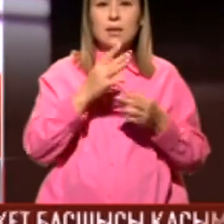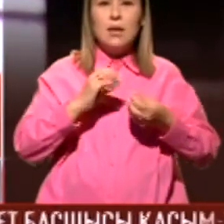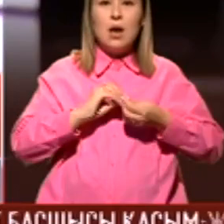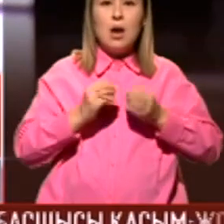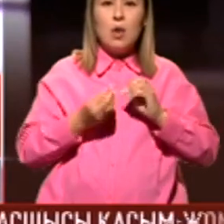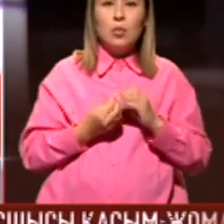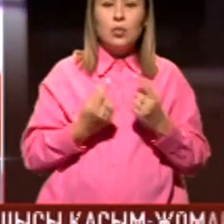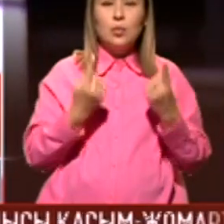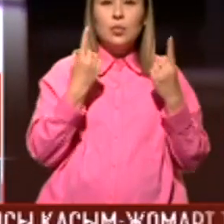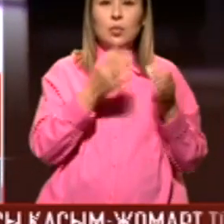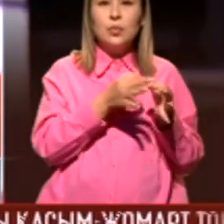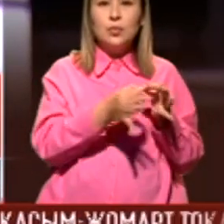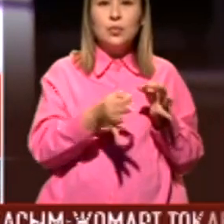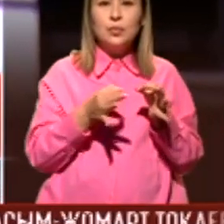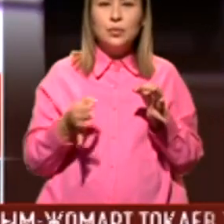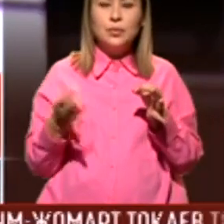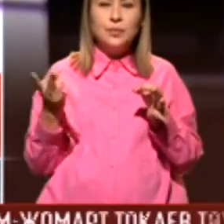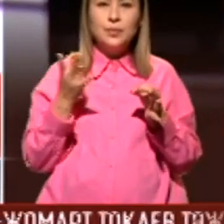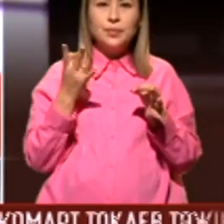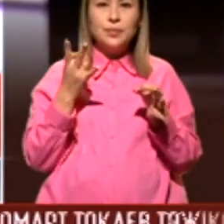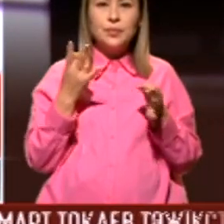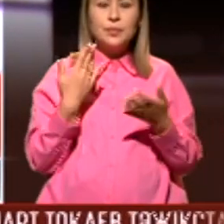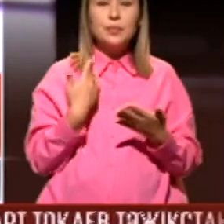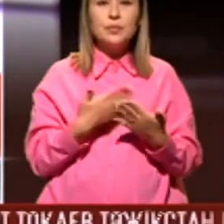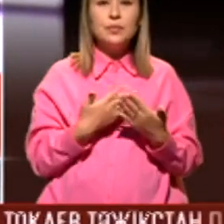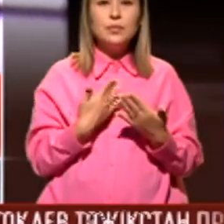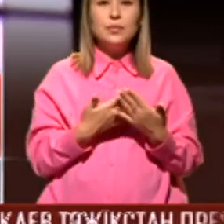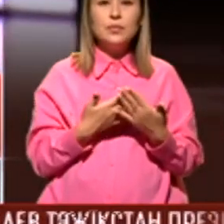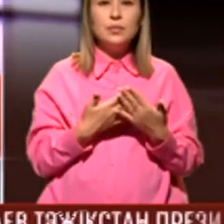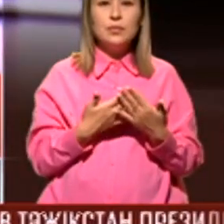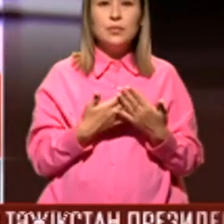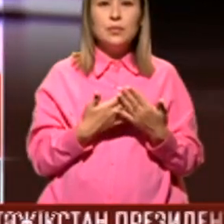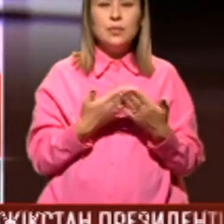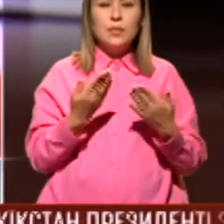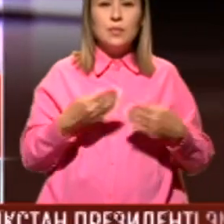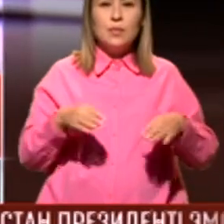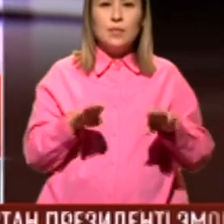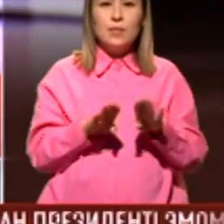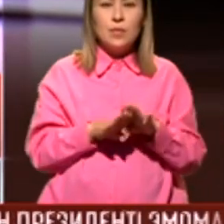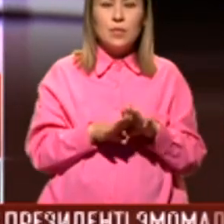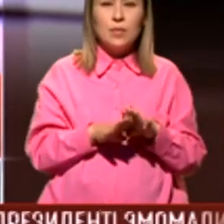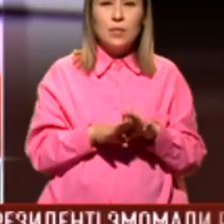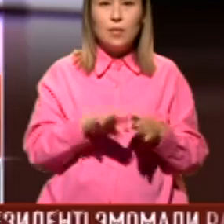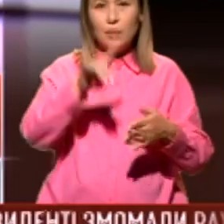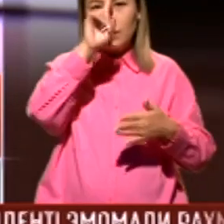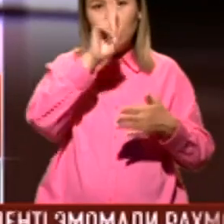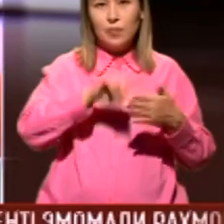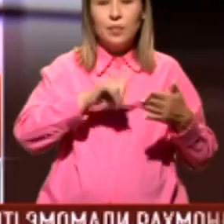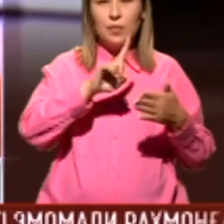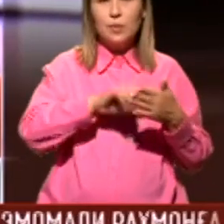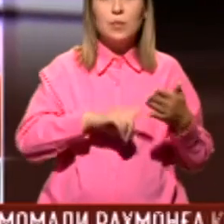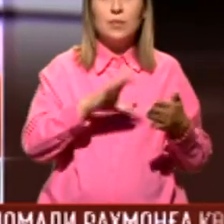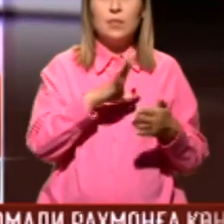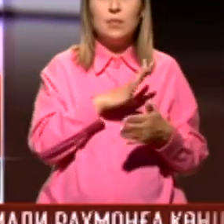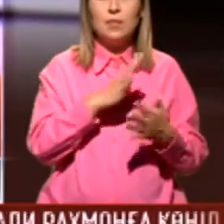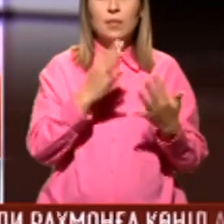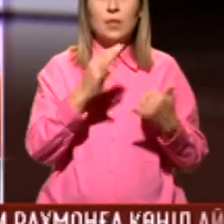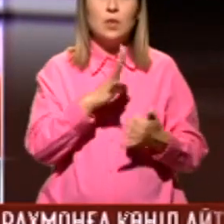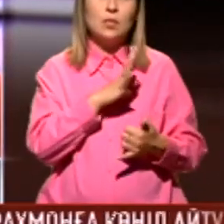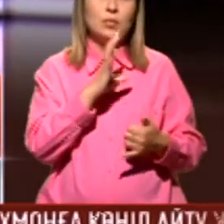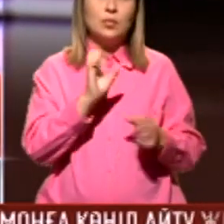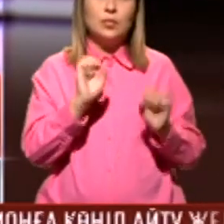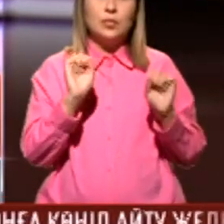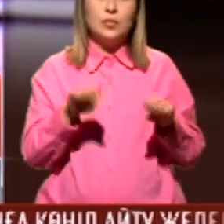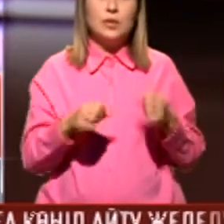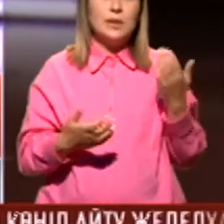өңірдегі жағдайларды ескеру керек. Және мысалы сол тұрғыдан үміт дүниесі еді сол кезде. Бәлкім